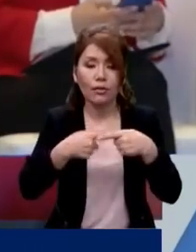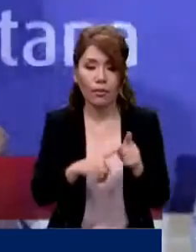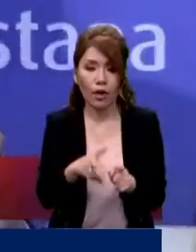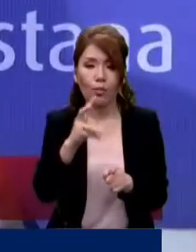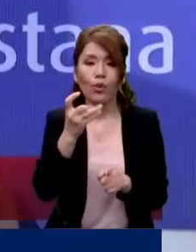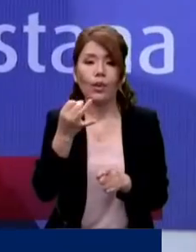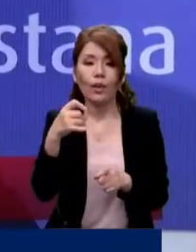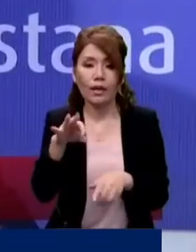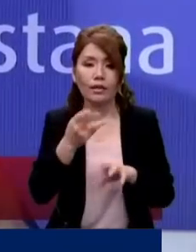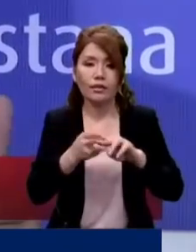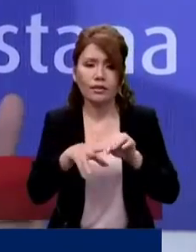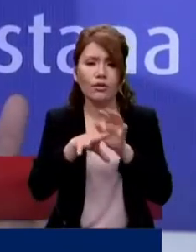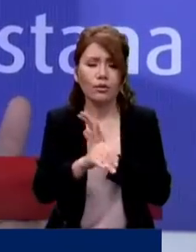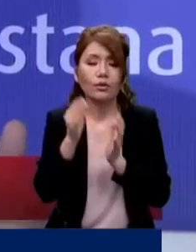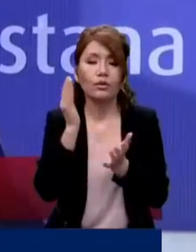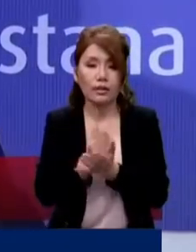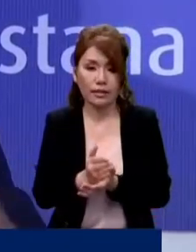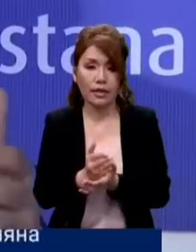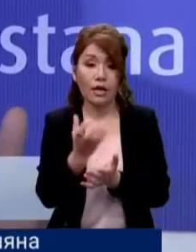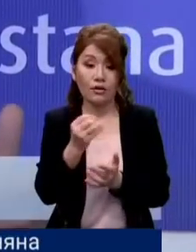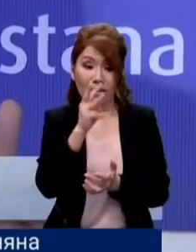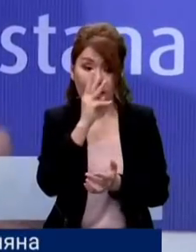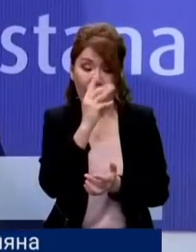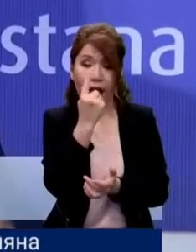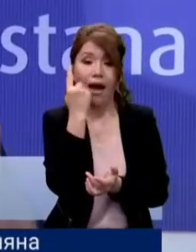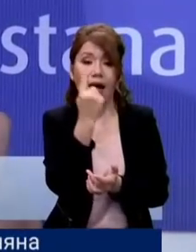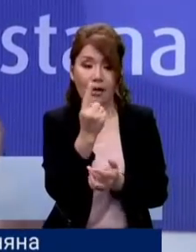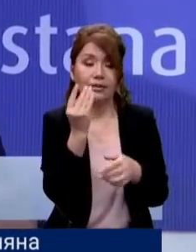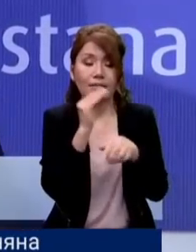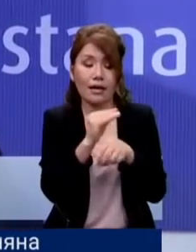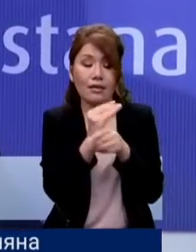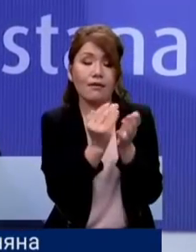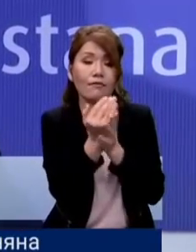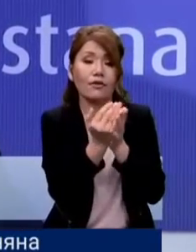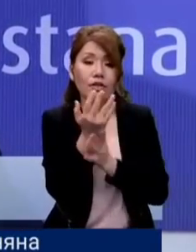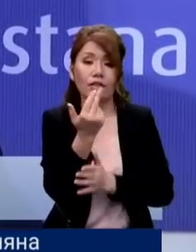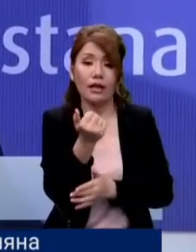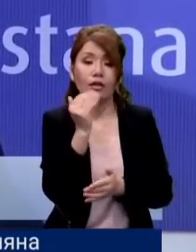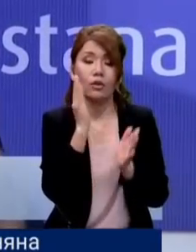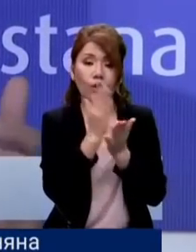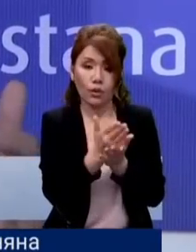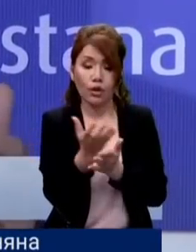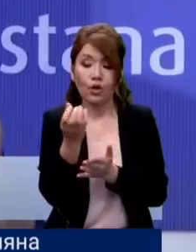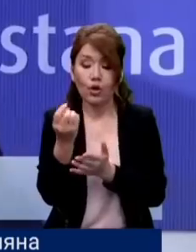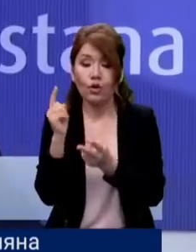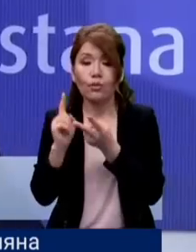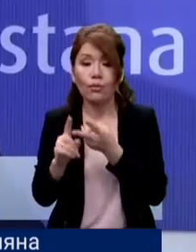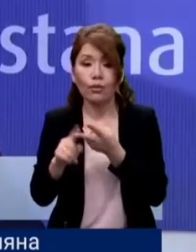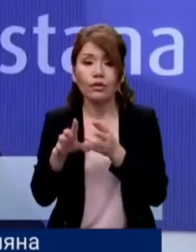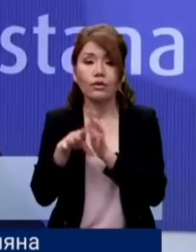салалары. Жалақыны көтеру бір ғана жол бол. Ол тікелей көтеру деген болады. Бірақ онымен қатар мұны айттым